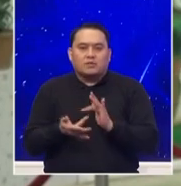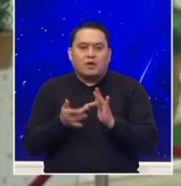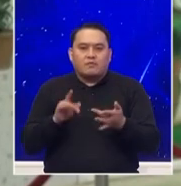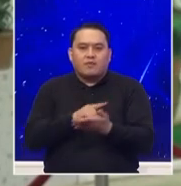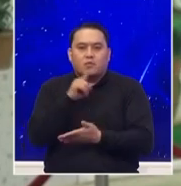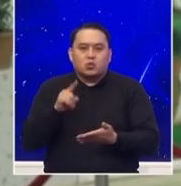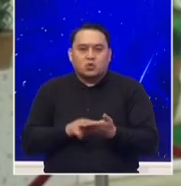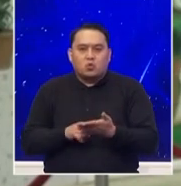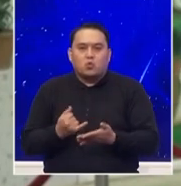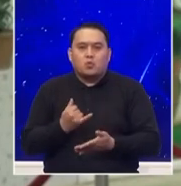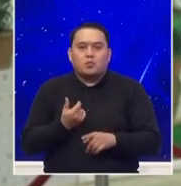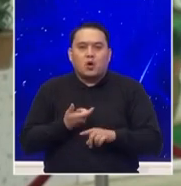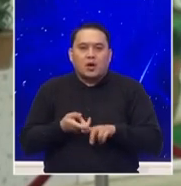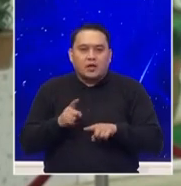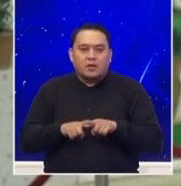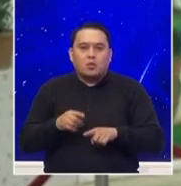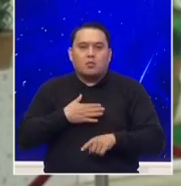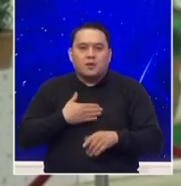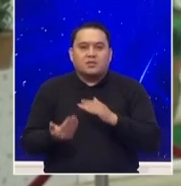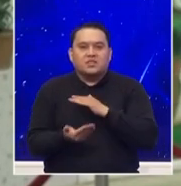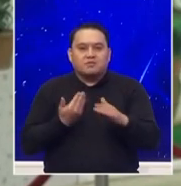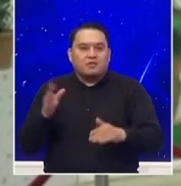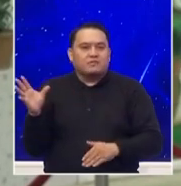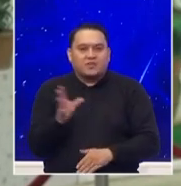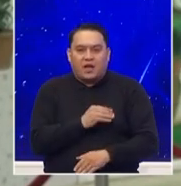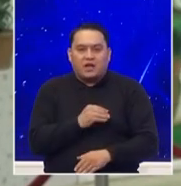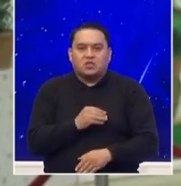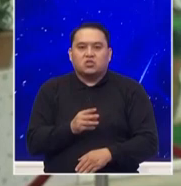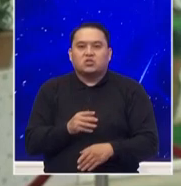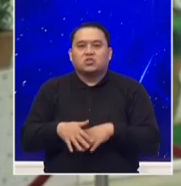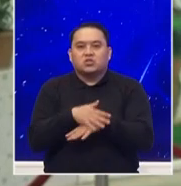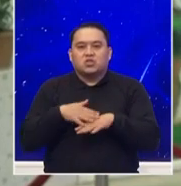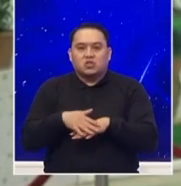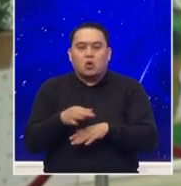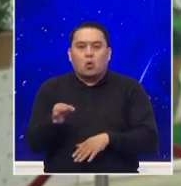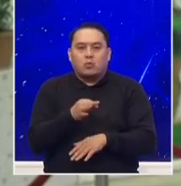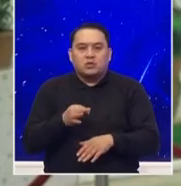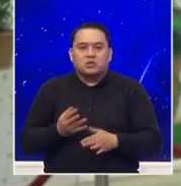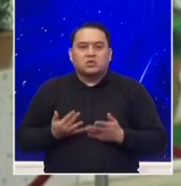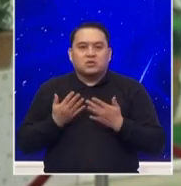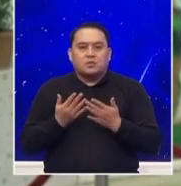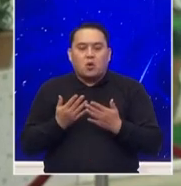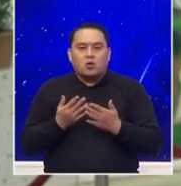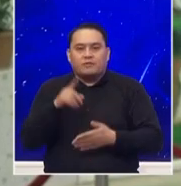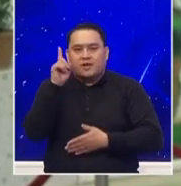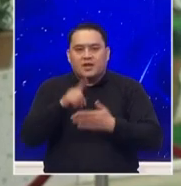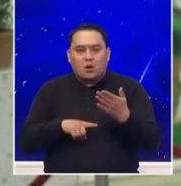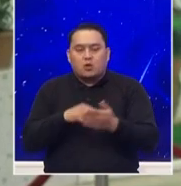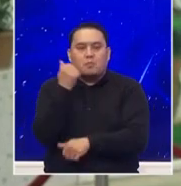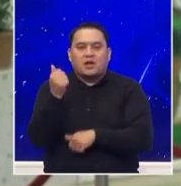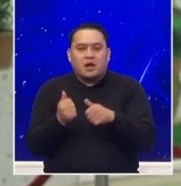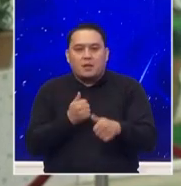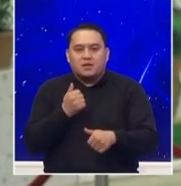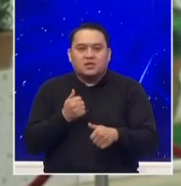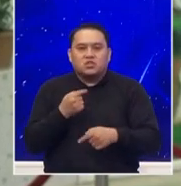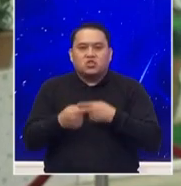области. Поэтому мы призываем всех жителей области не потреблять религиозные материалы